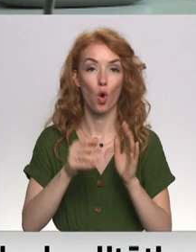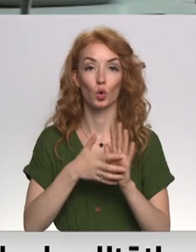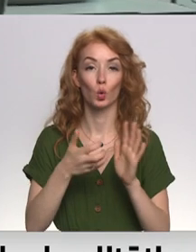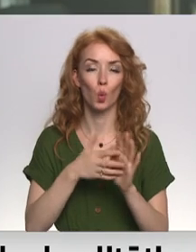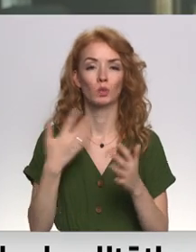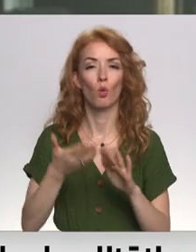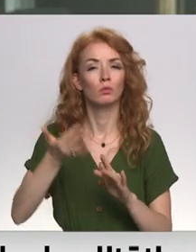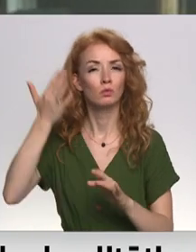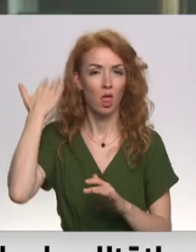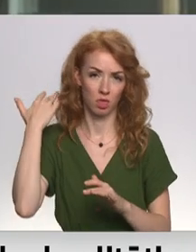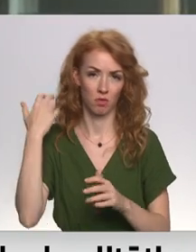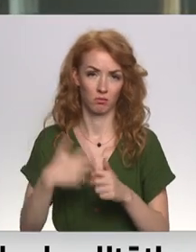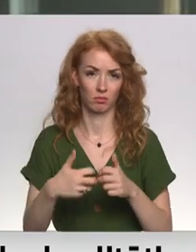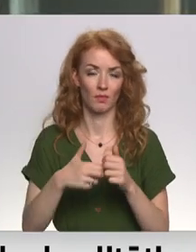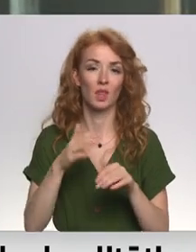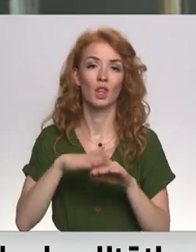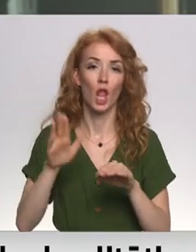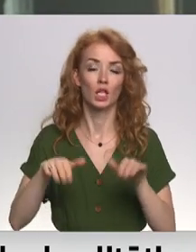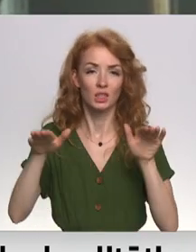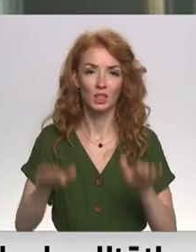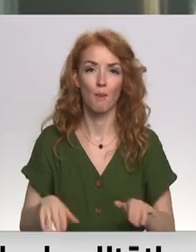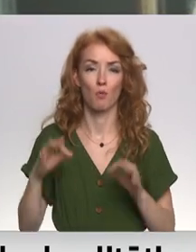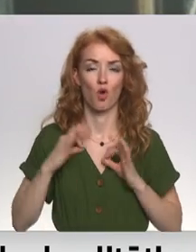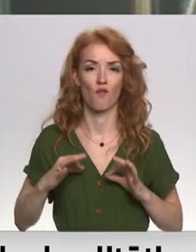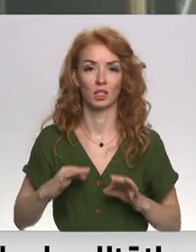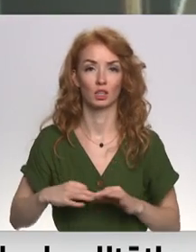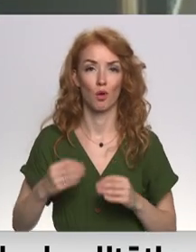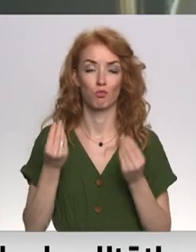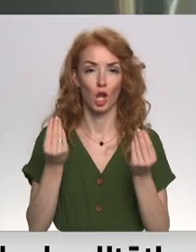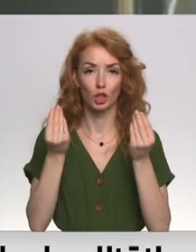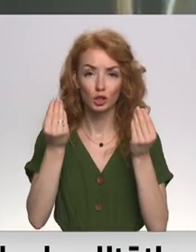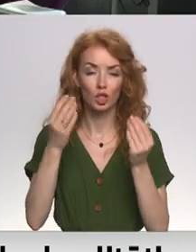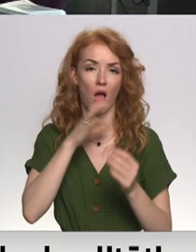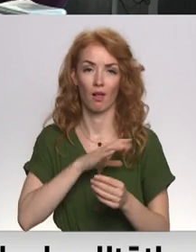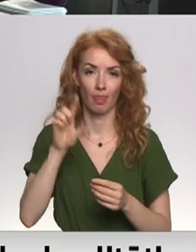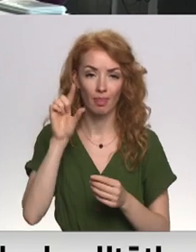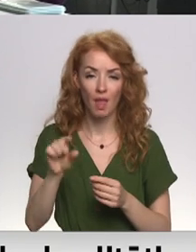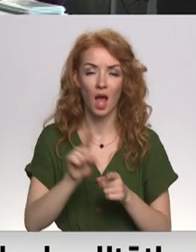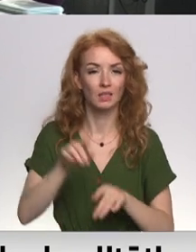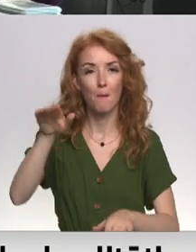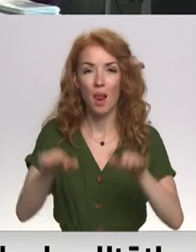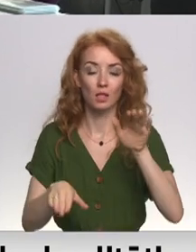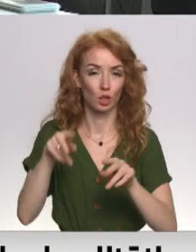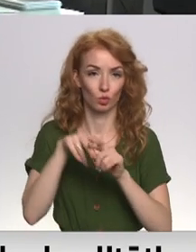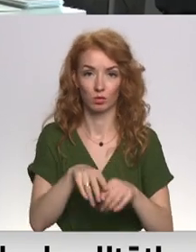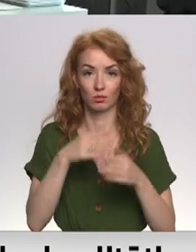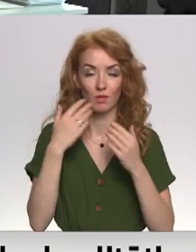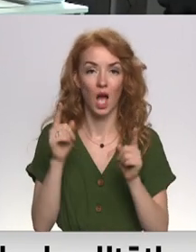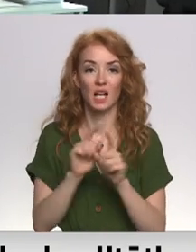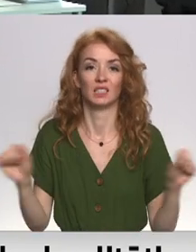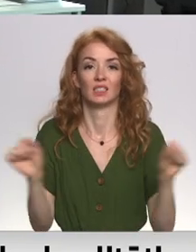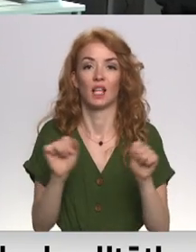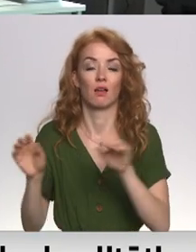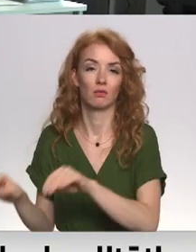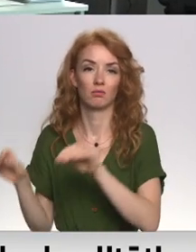ielaista problēma. Tas ir zemais profesijas prestižs, atalgojums un nesabalansētās slodzes, kā arī steigā ieviestais jaunais